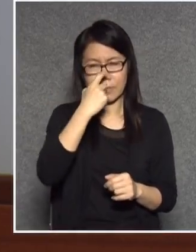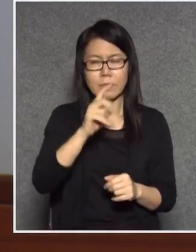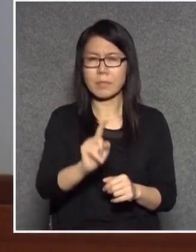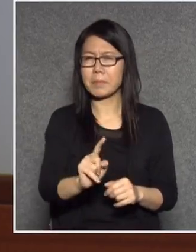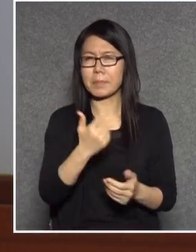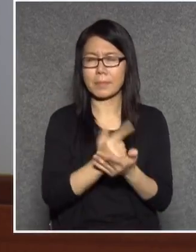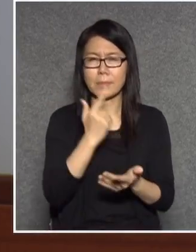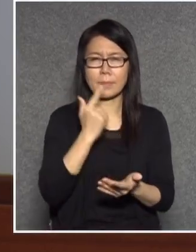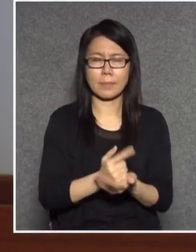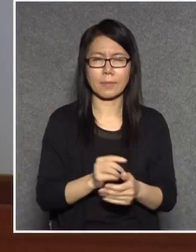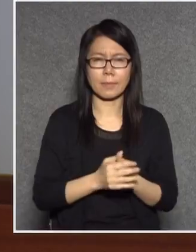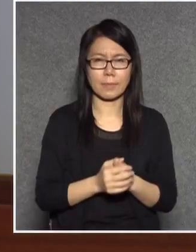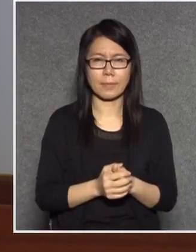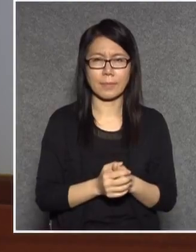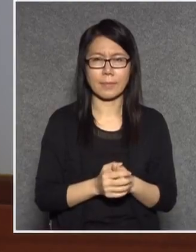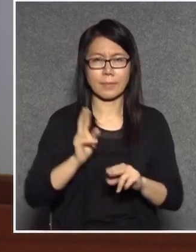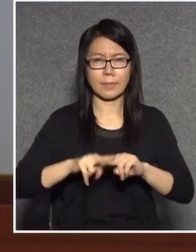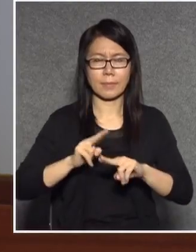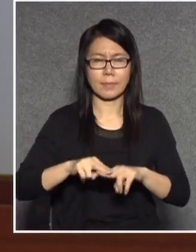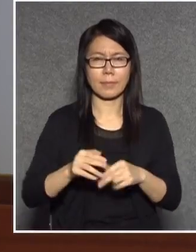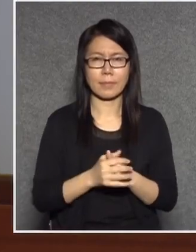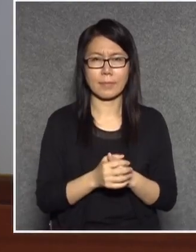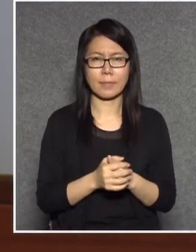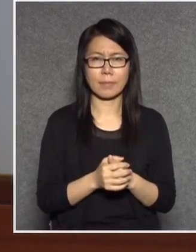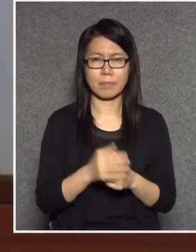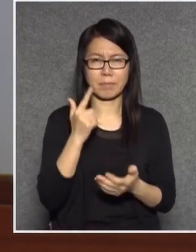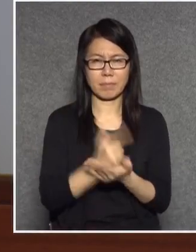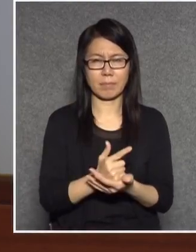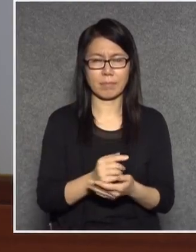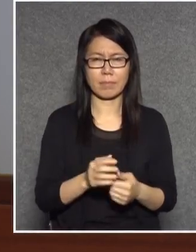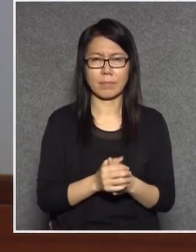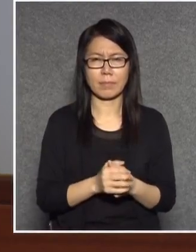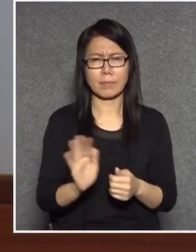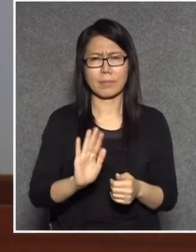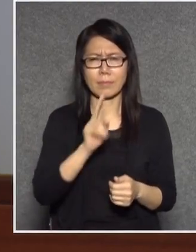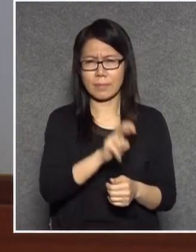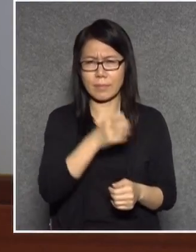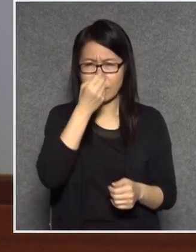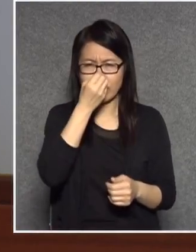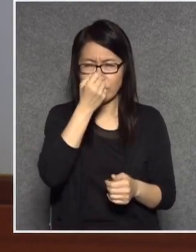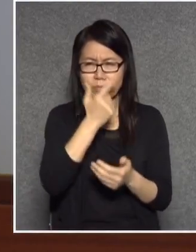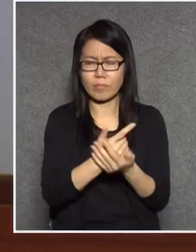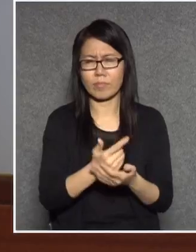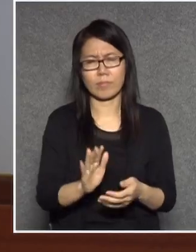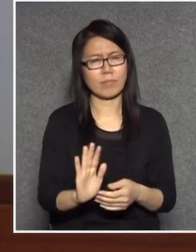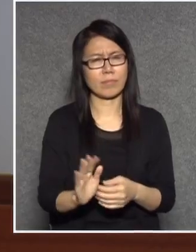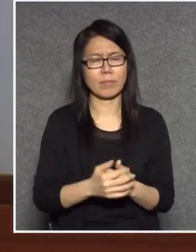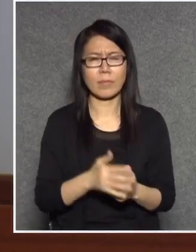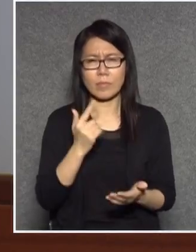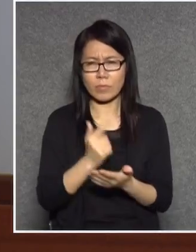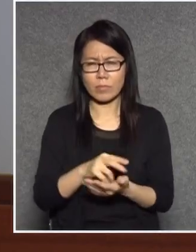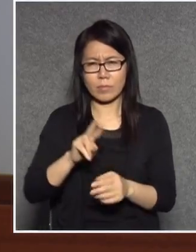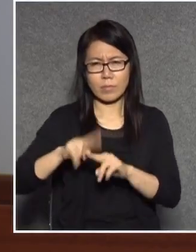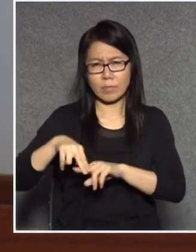視以大陸為重，不是看香港的大局，重視大陸旅客的興